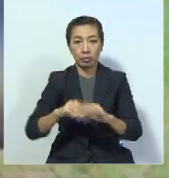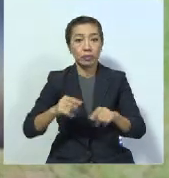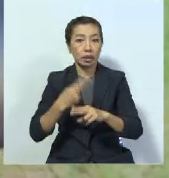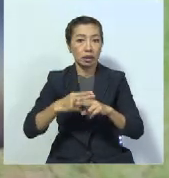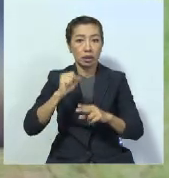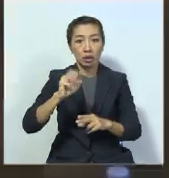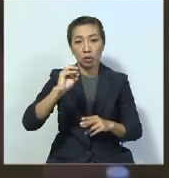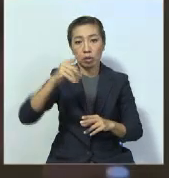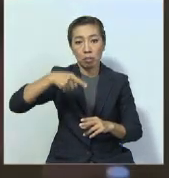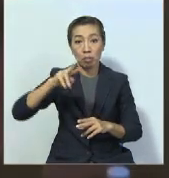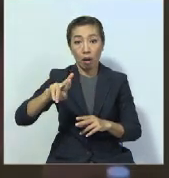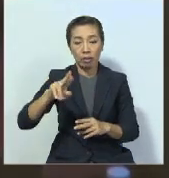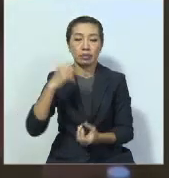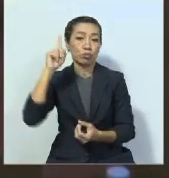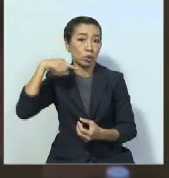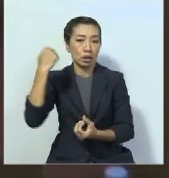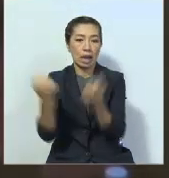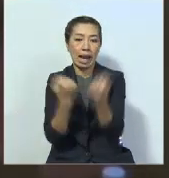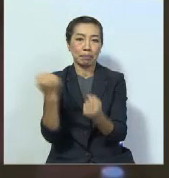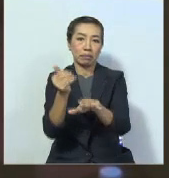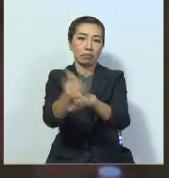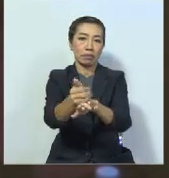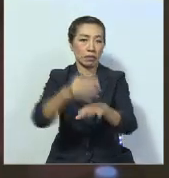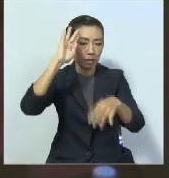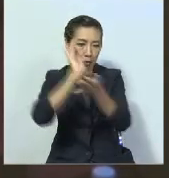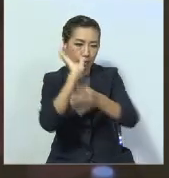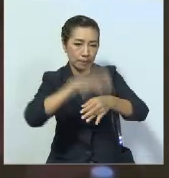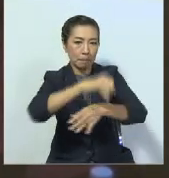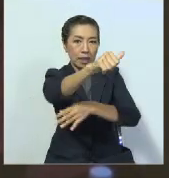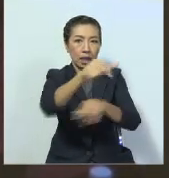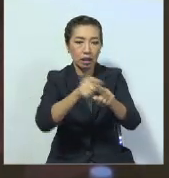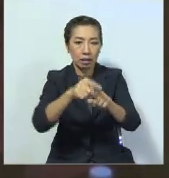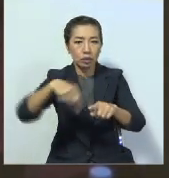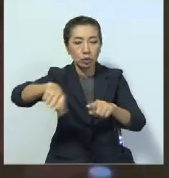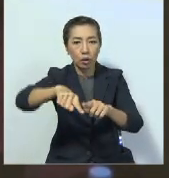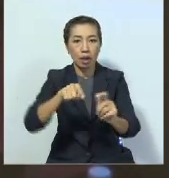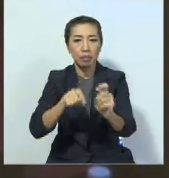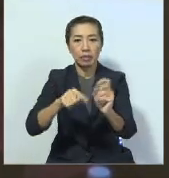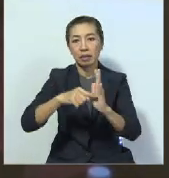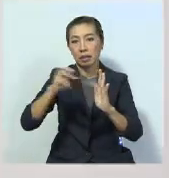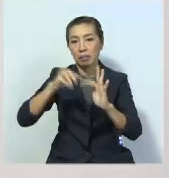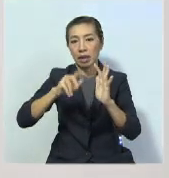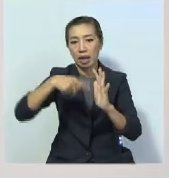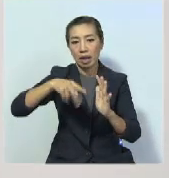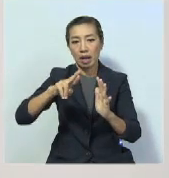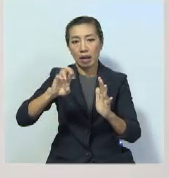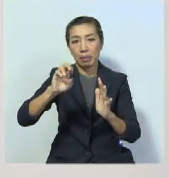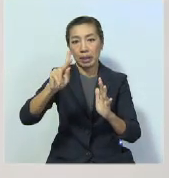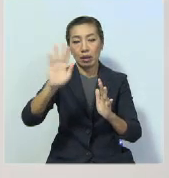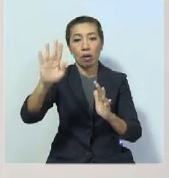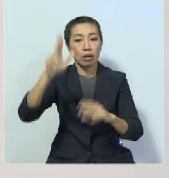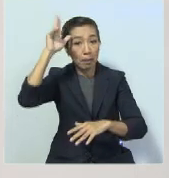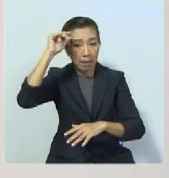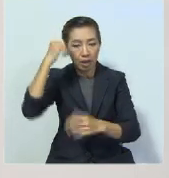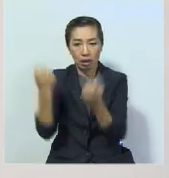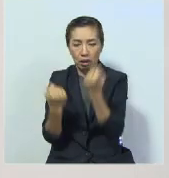สมพรแซ่ลิ้มเป็นคนขับค่ะเจ้าหน้าที่สกัดจับได้ที่ด่านตรวจยาเสพติดแม่พริกจังหวัดลำปางส่วนรถยนต์หมาย